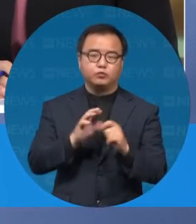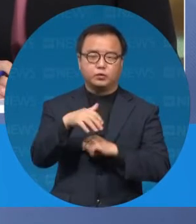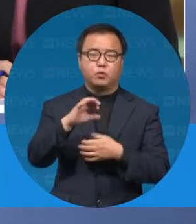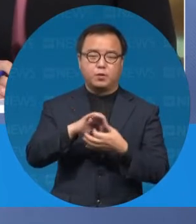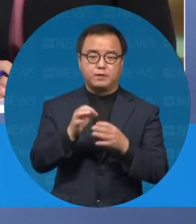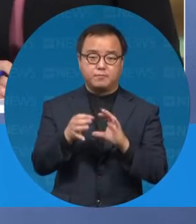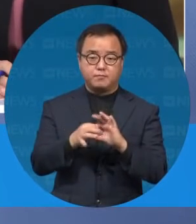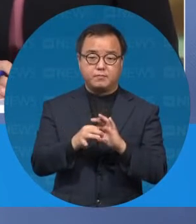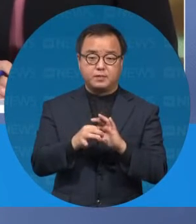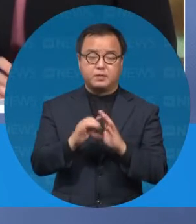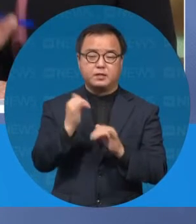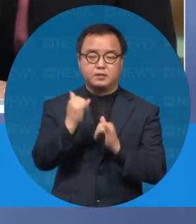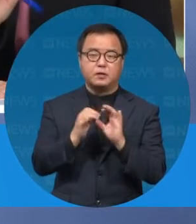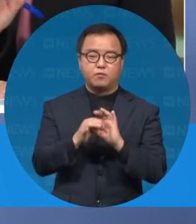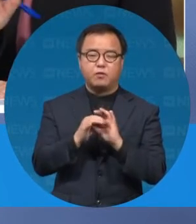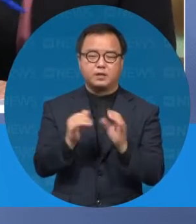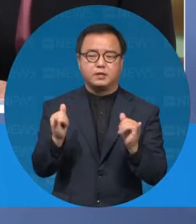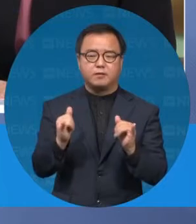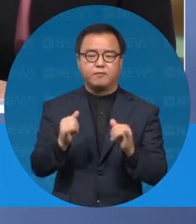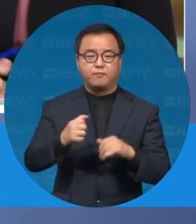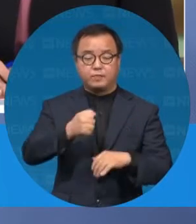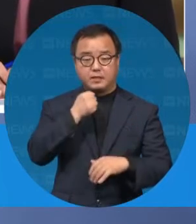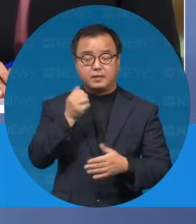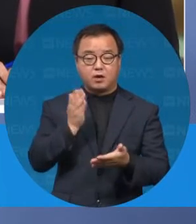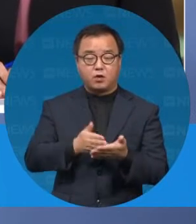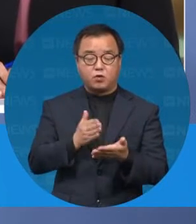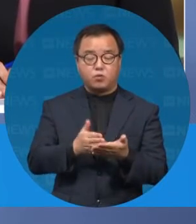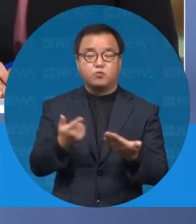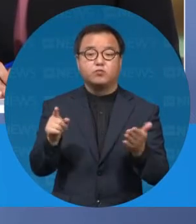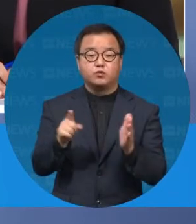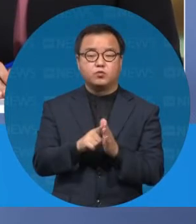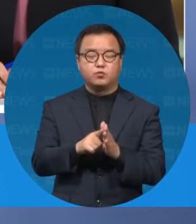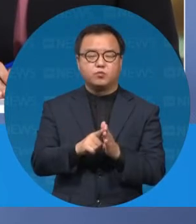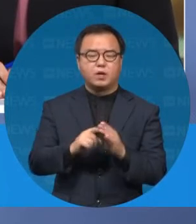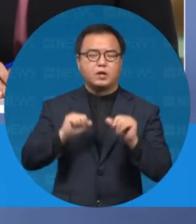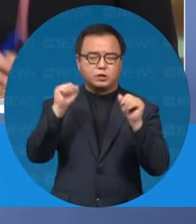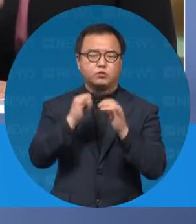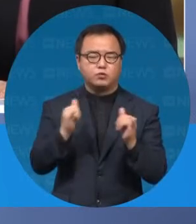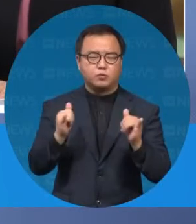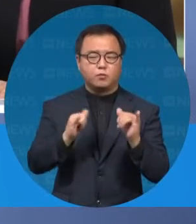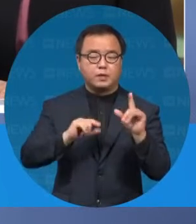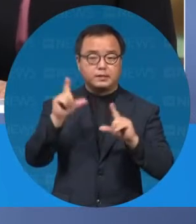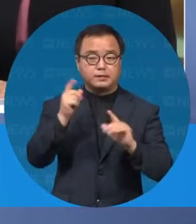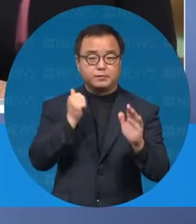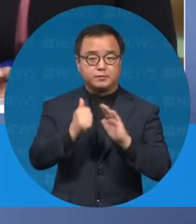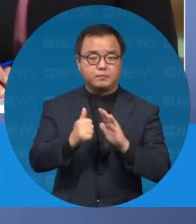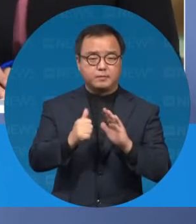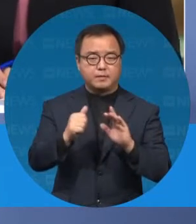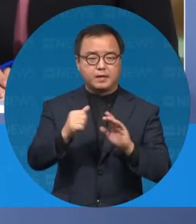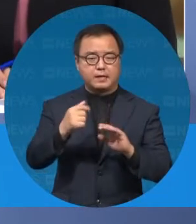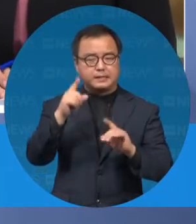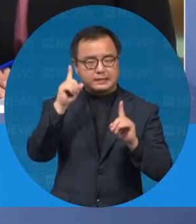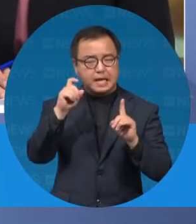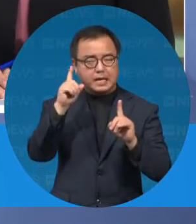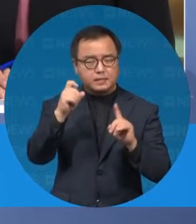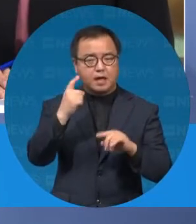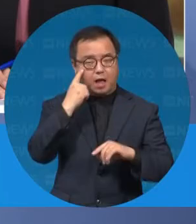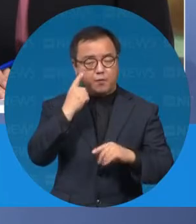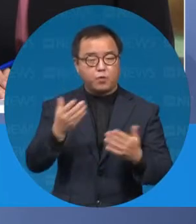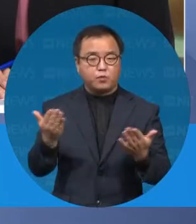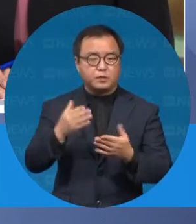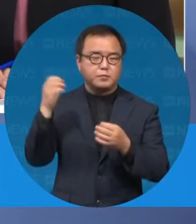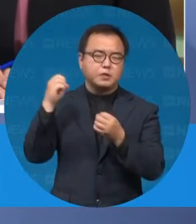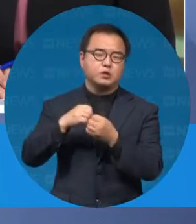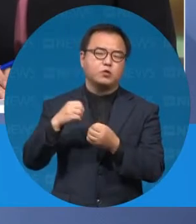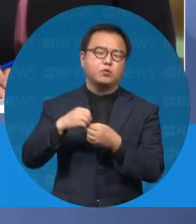역사 인 학계 관계자는 기자와 언론을 위해서 이 선수들이 상징적인 수 사진의 시도했던 게 연회 순간 전통 처럼